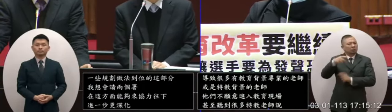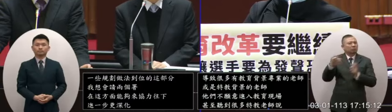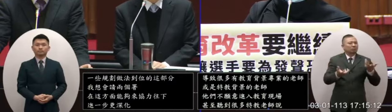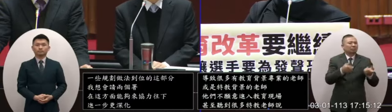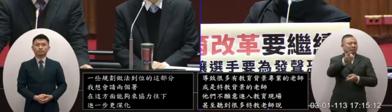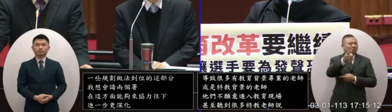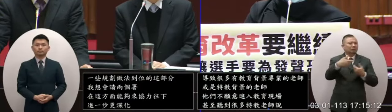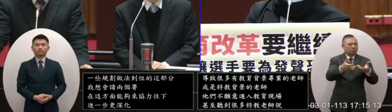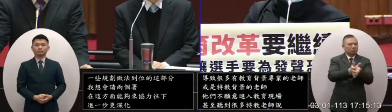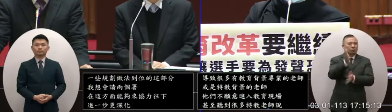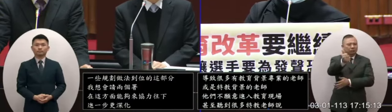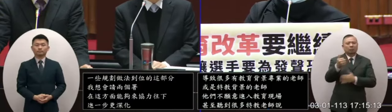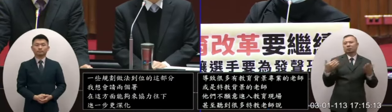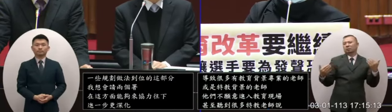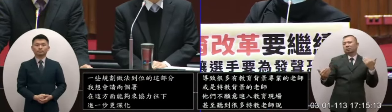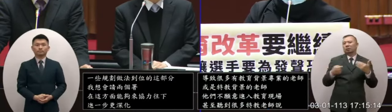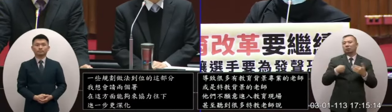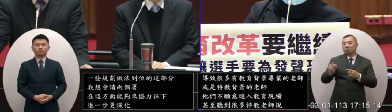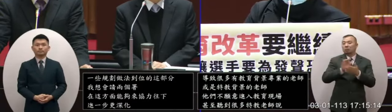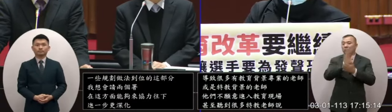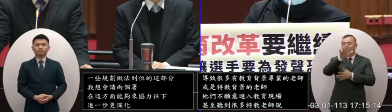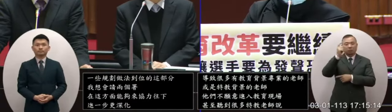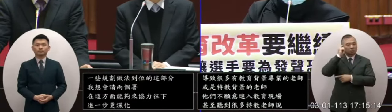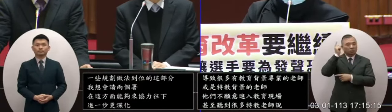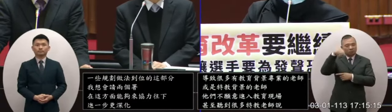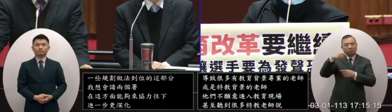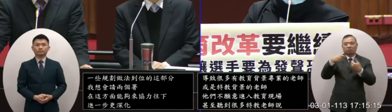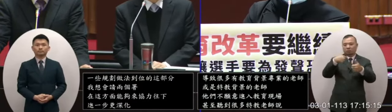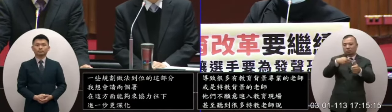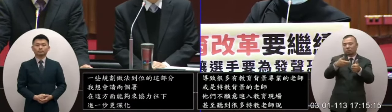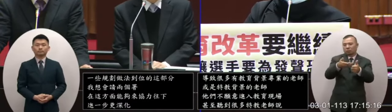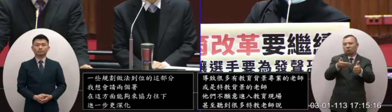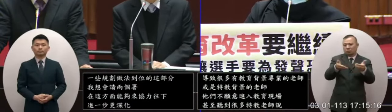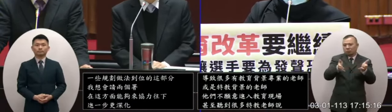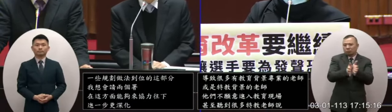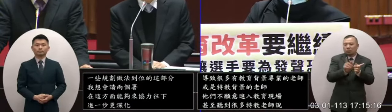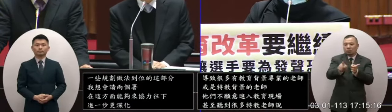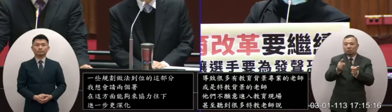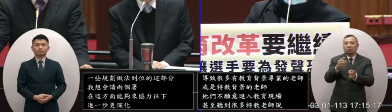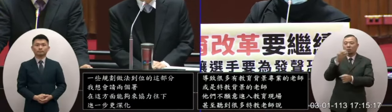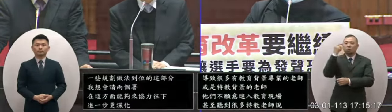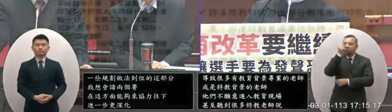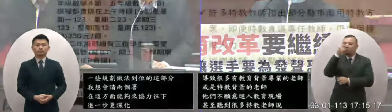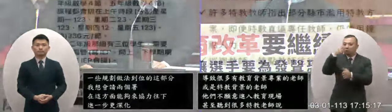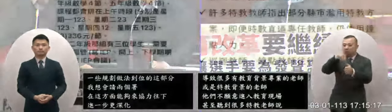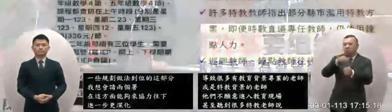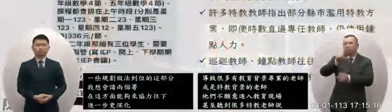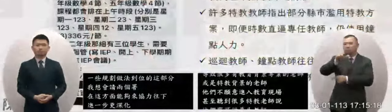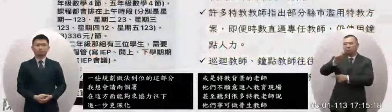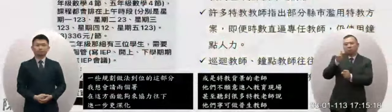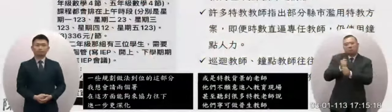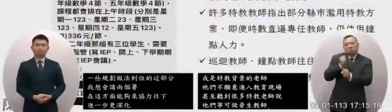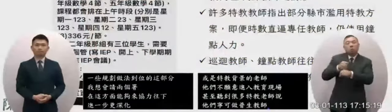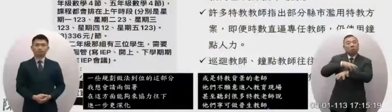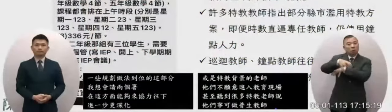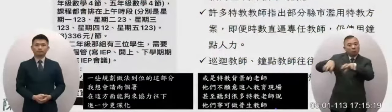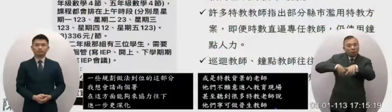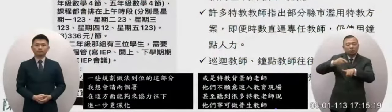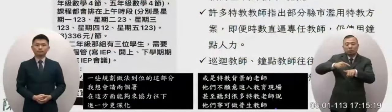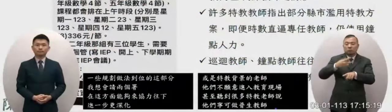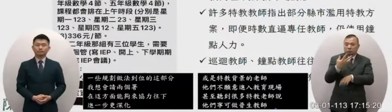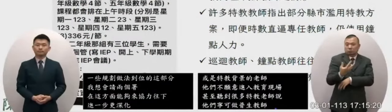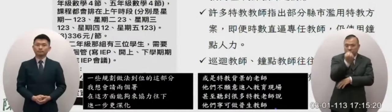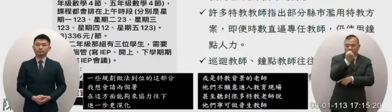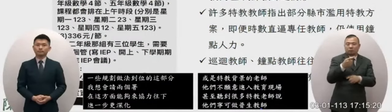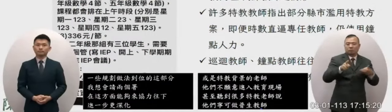道，所以这个部分呢，我们后续也想要跟教育部继续讨论如何提供特师正常的工作环境，保障特师的权益，同